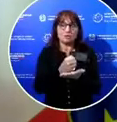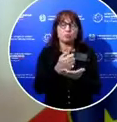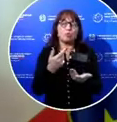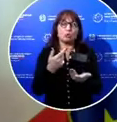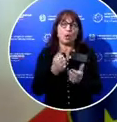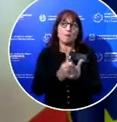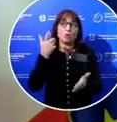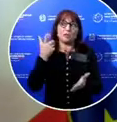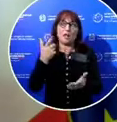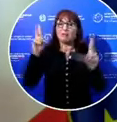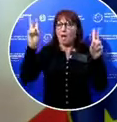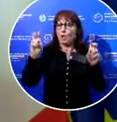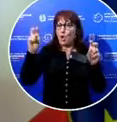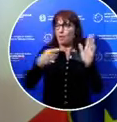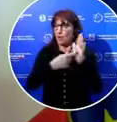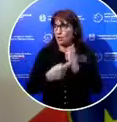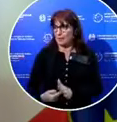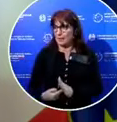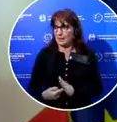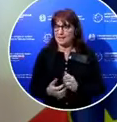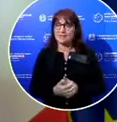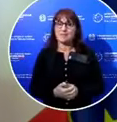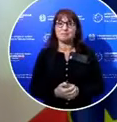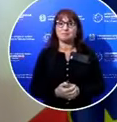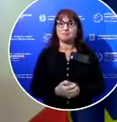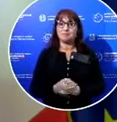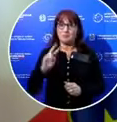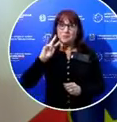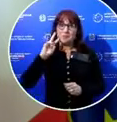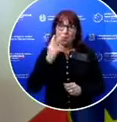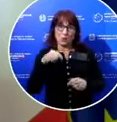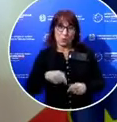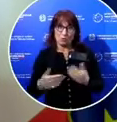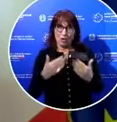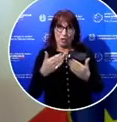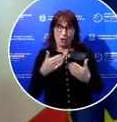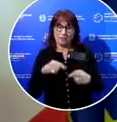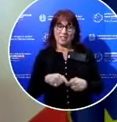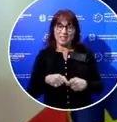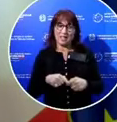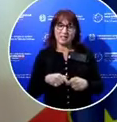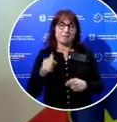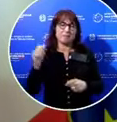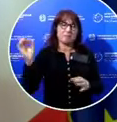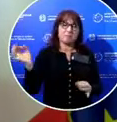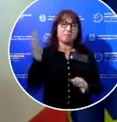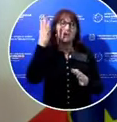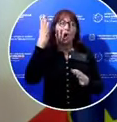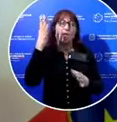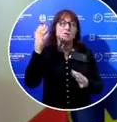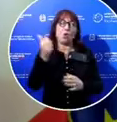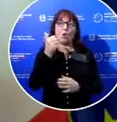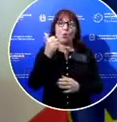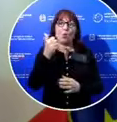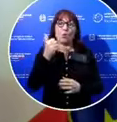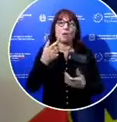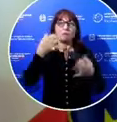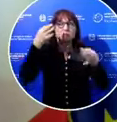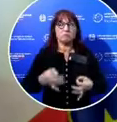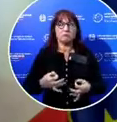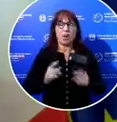nazionale sul tema delle dipendenze. Questi due giorni offrono un'occasione unica di confronto tra decisori